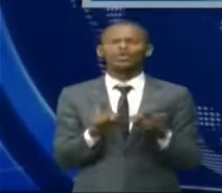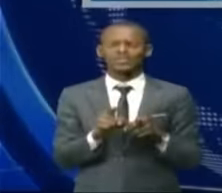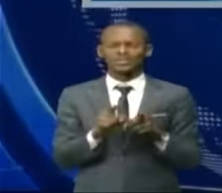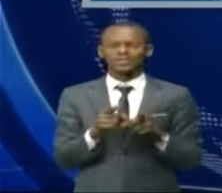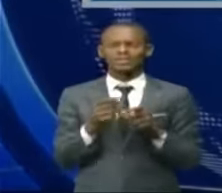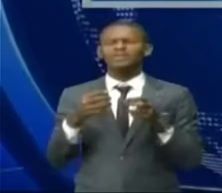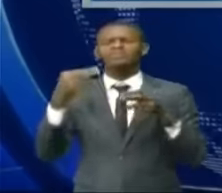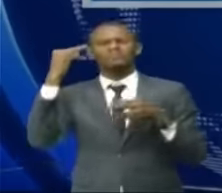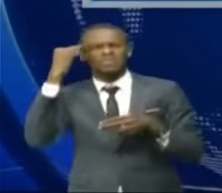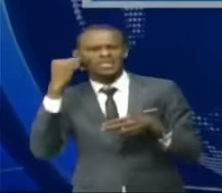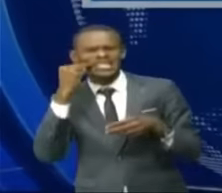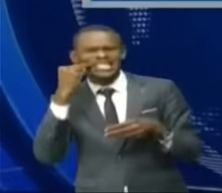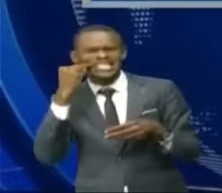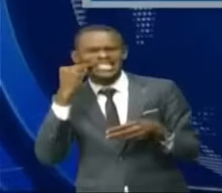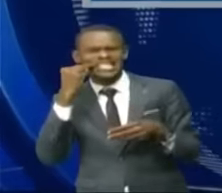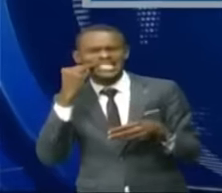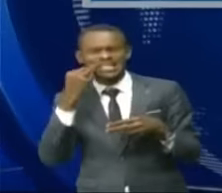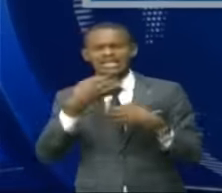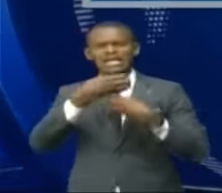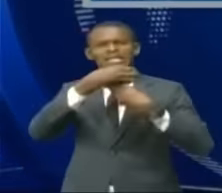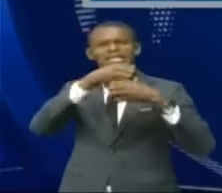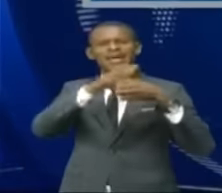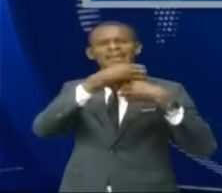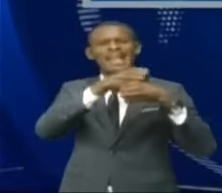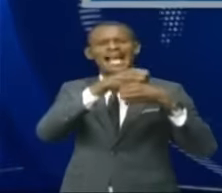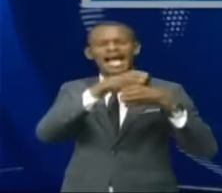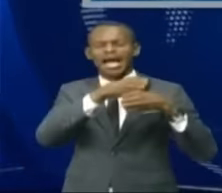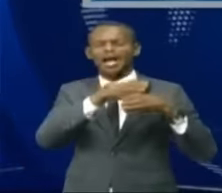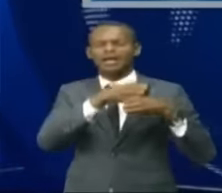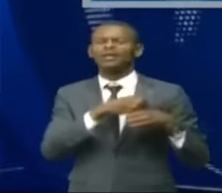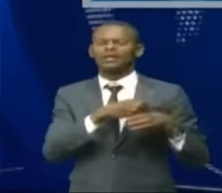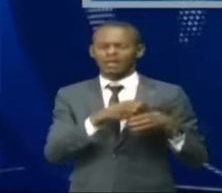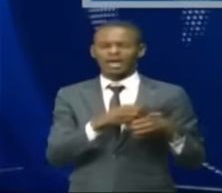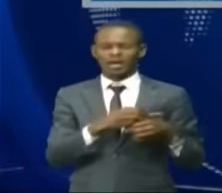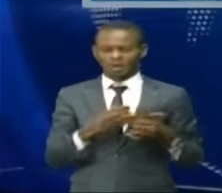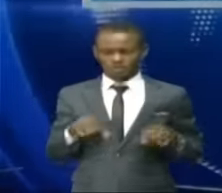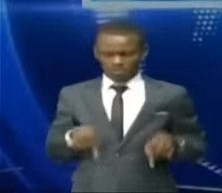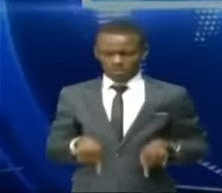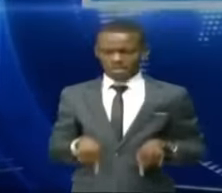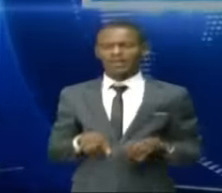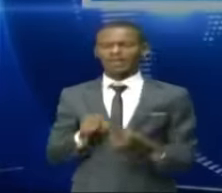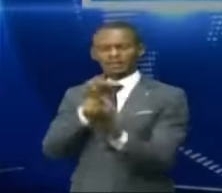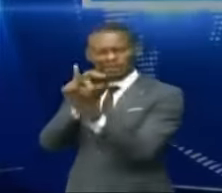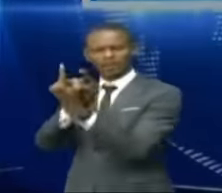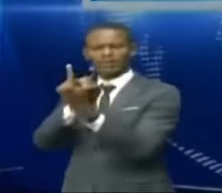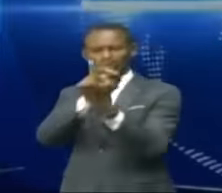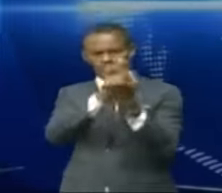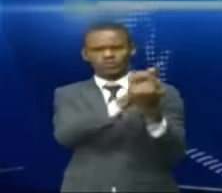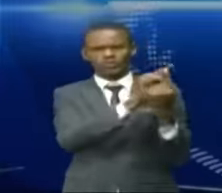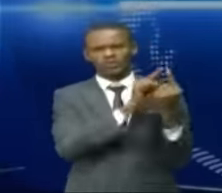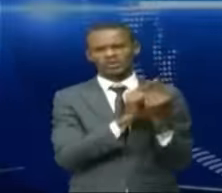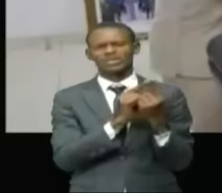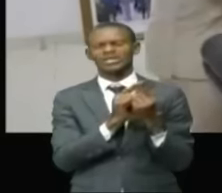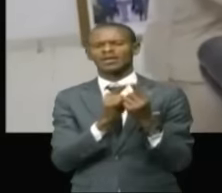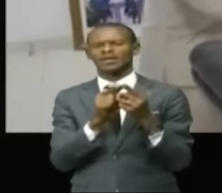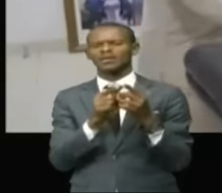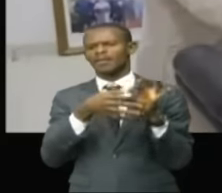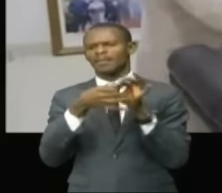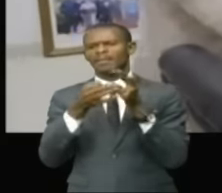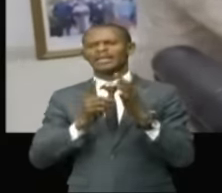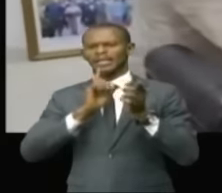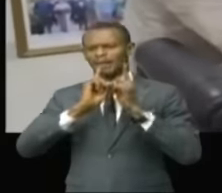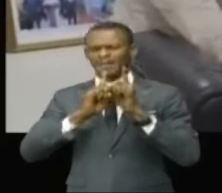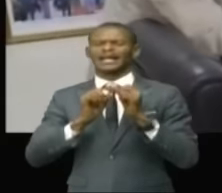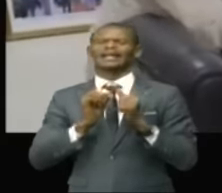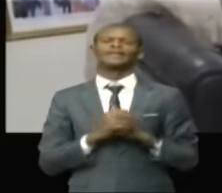nationale de l'électricité et des services énergétiques en milieu urbain et périurbain. Un reportage que signe Mireille Ndeke.